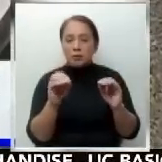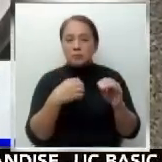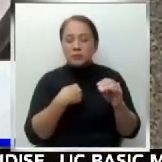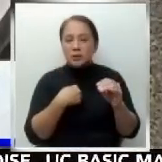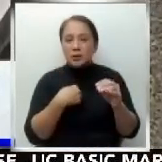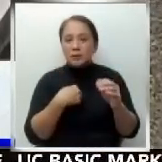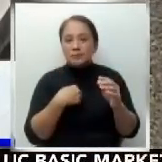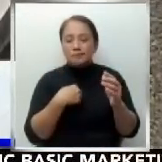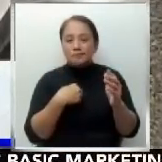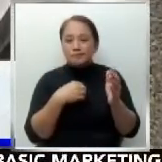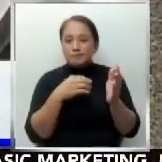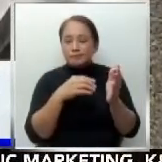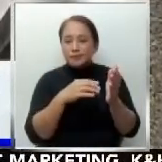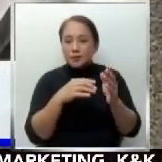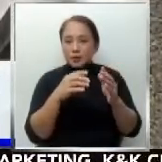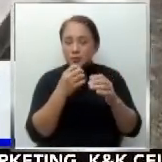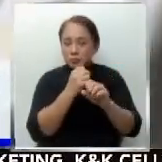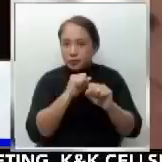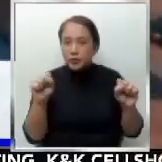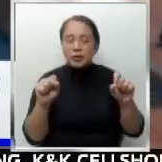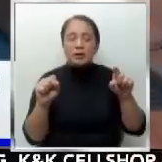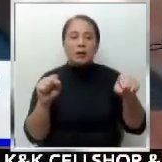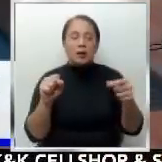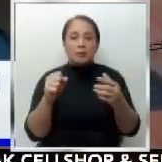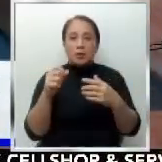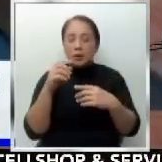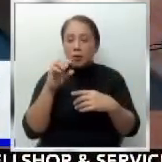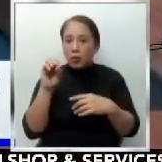OFW at mga Pinoy na nakasuhan sa ibang bansa.